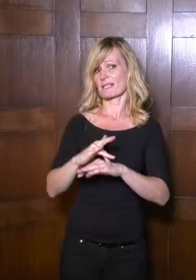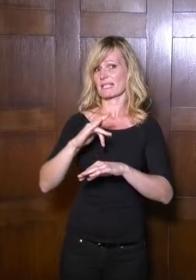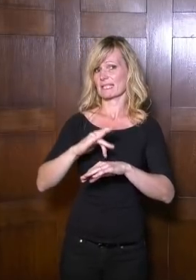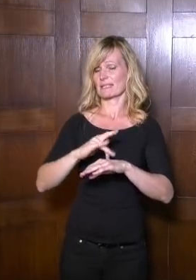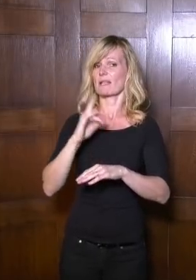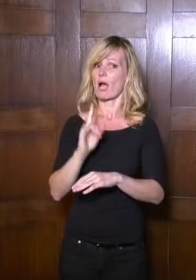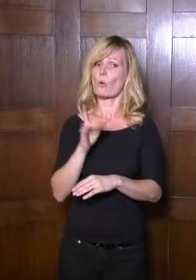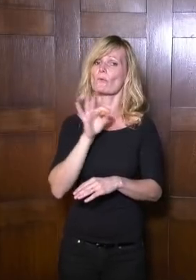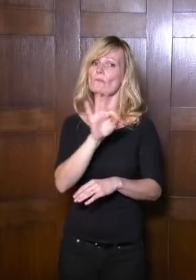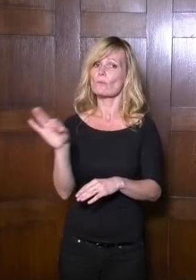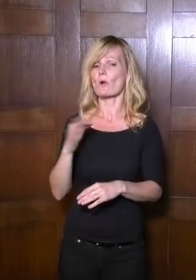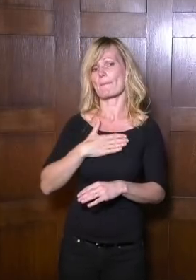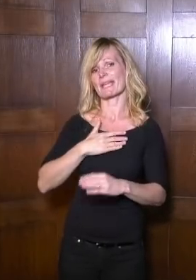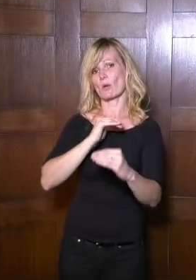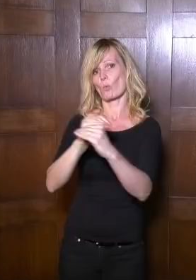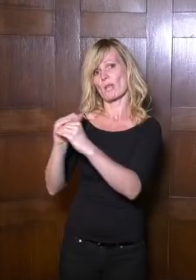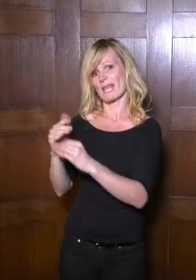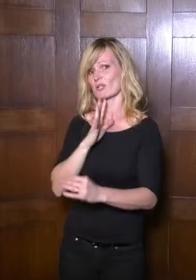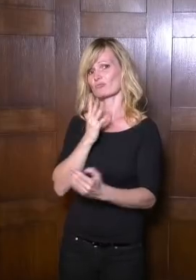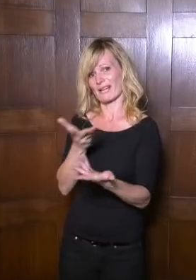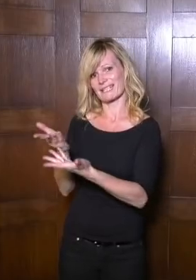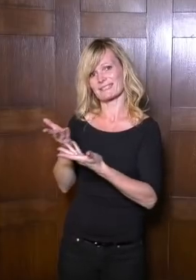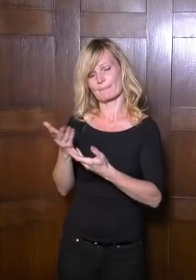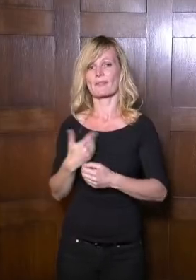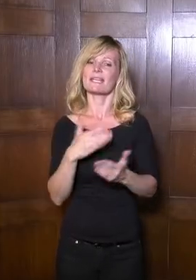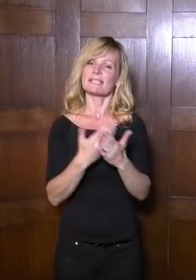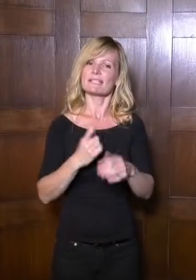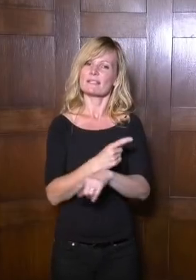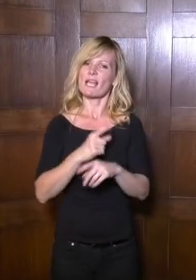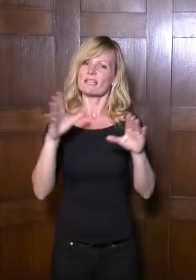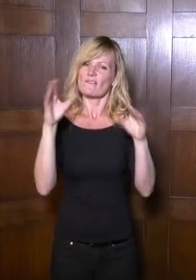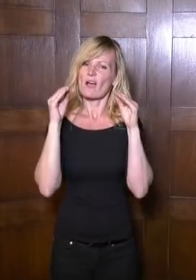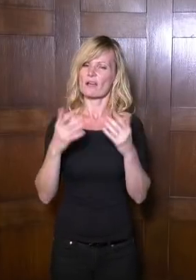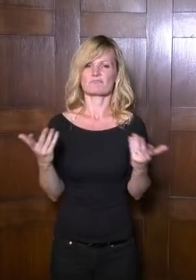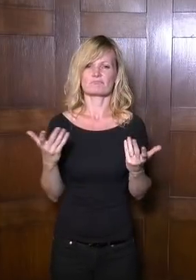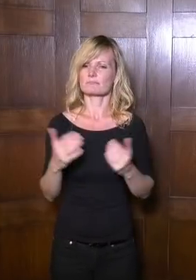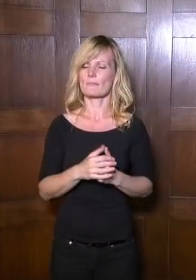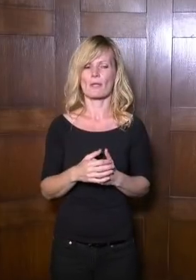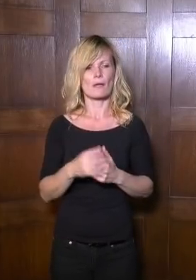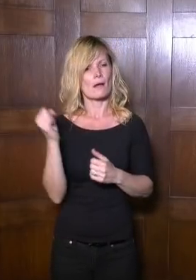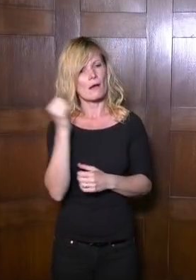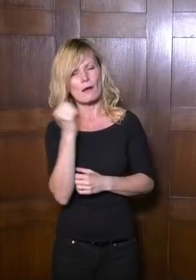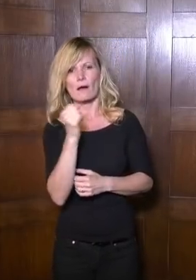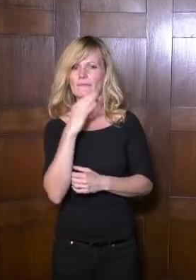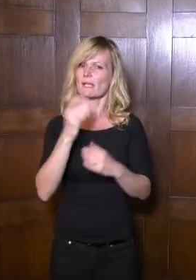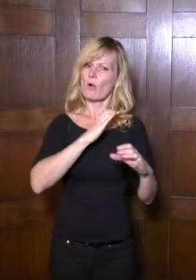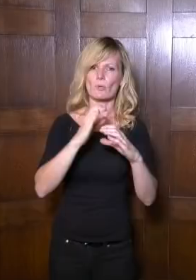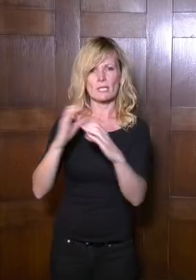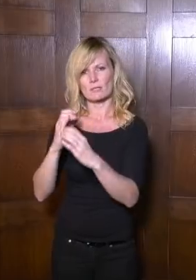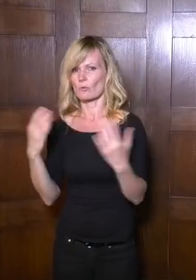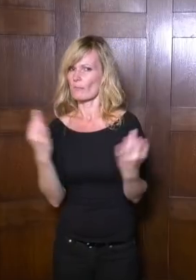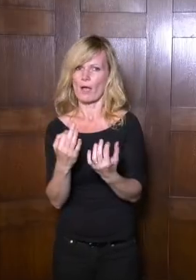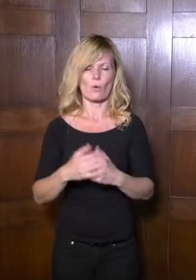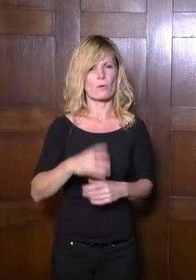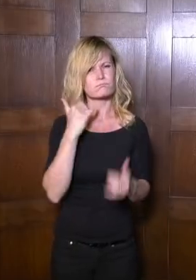Kollegen. Ich habe diese Zeit erfahren, Wahnsinn, viele Kommunikation, die erforderlich war, so